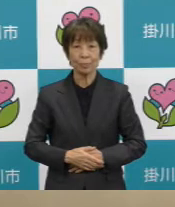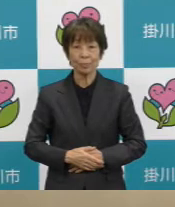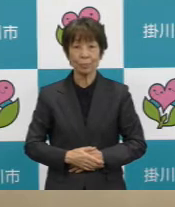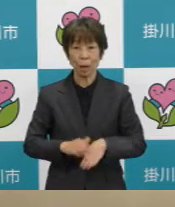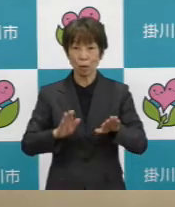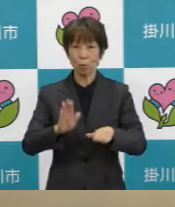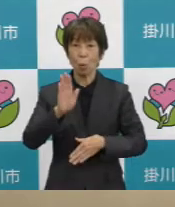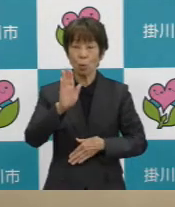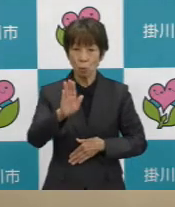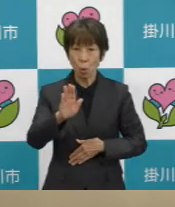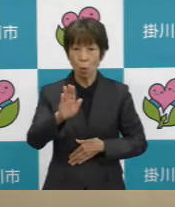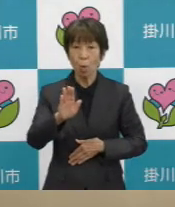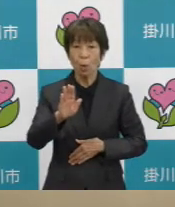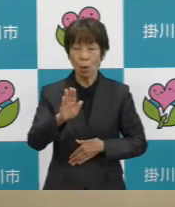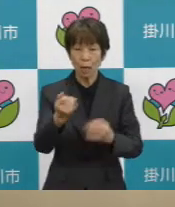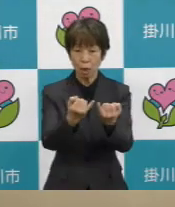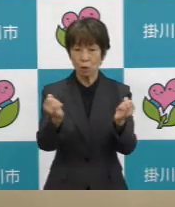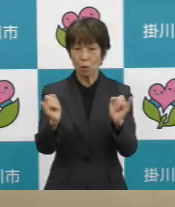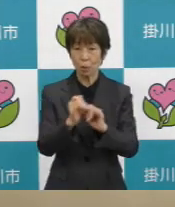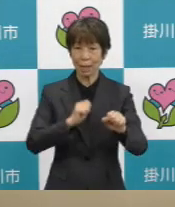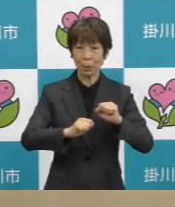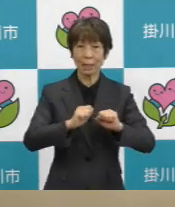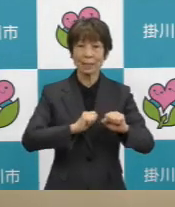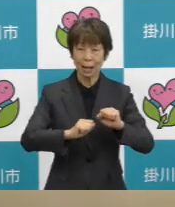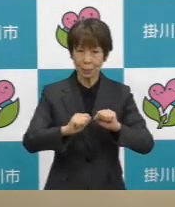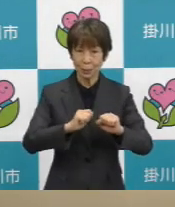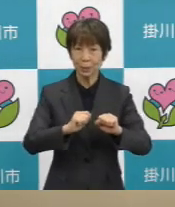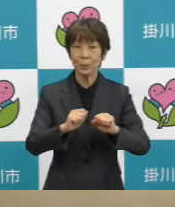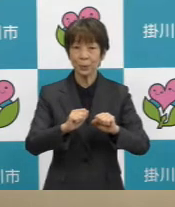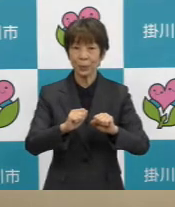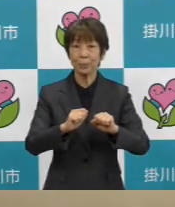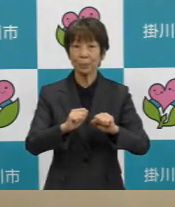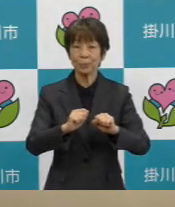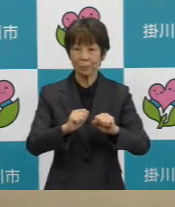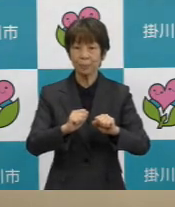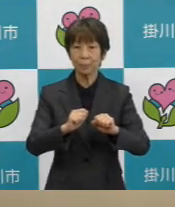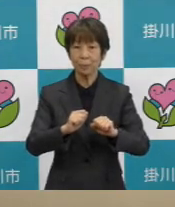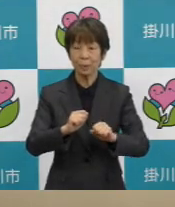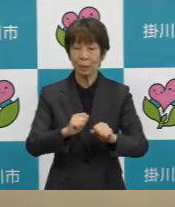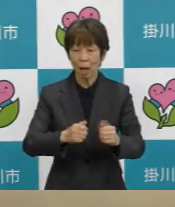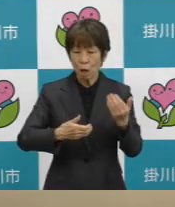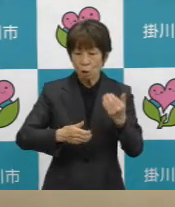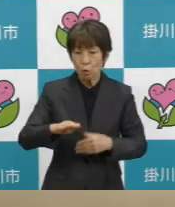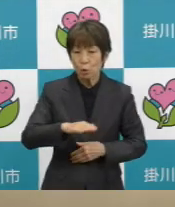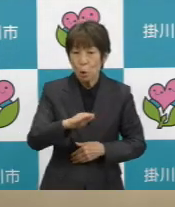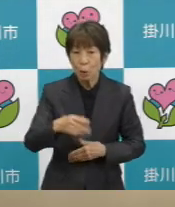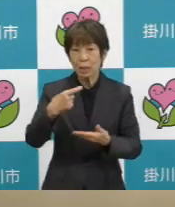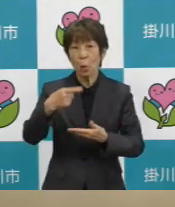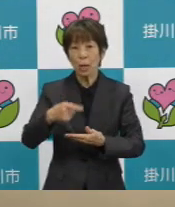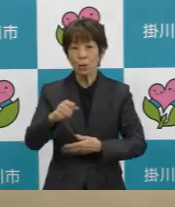今後も女性の活躍、それから、乳幼児教育の無償化などに